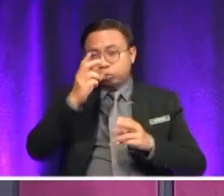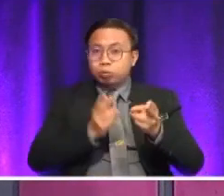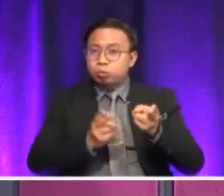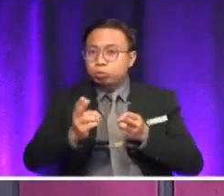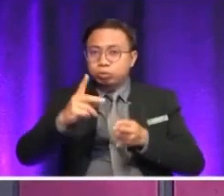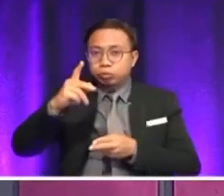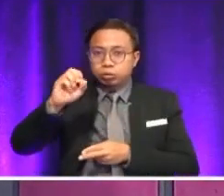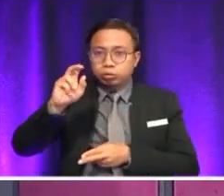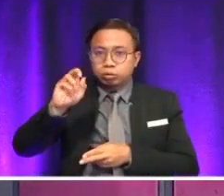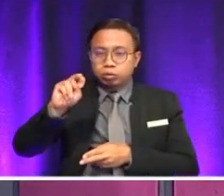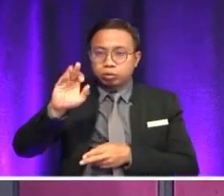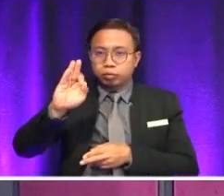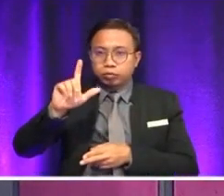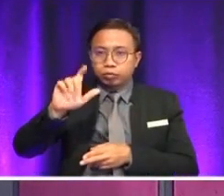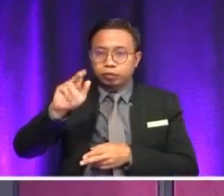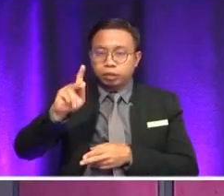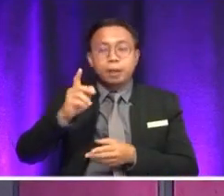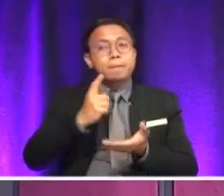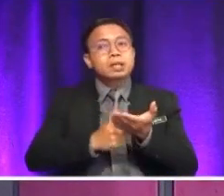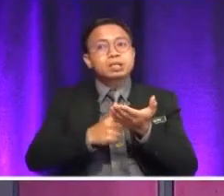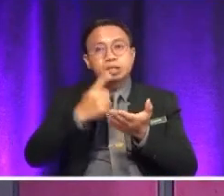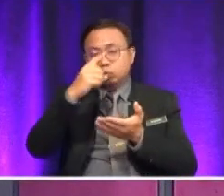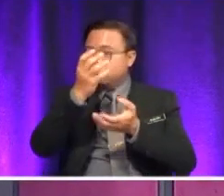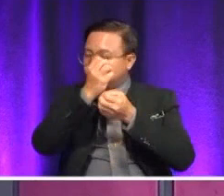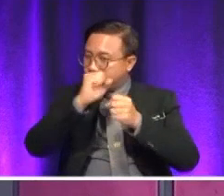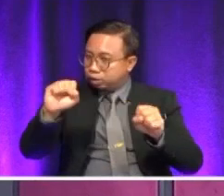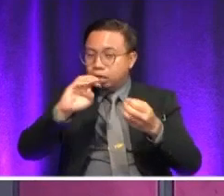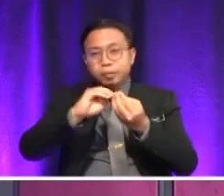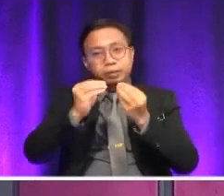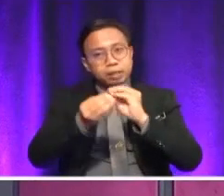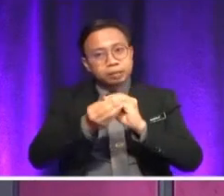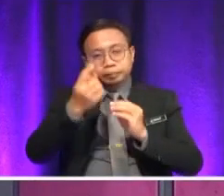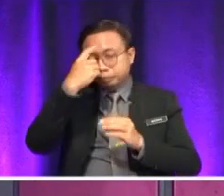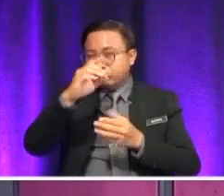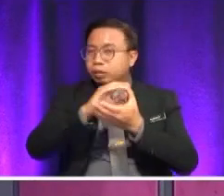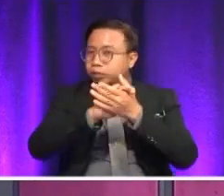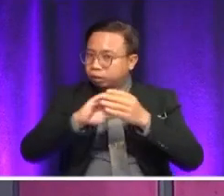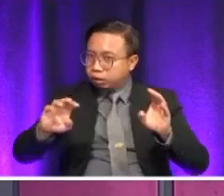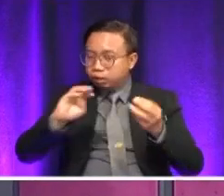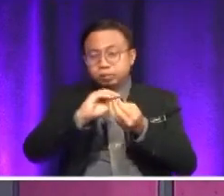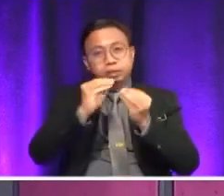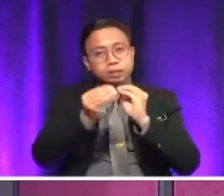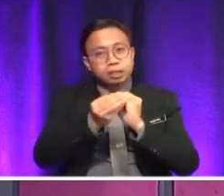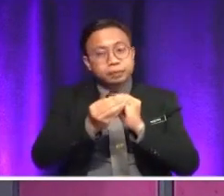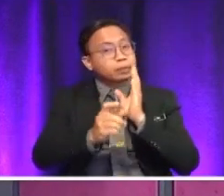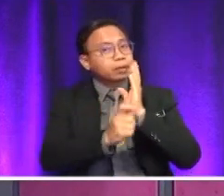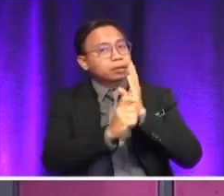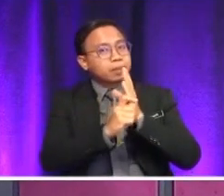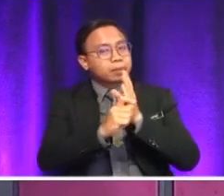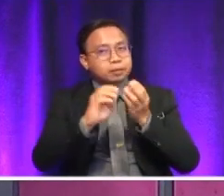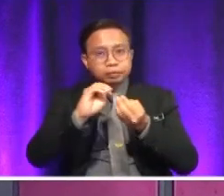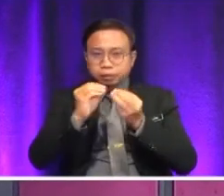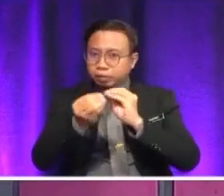adalah berbincang untuk menyelesaikan masalah. Kita bincang untuk selesaikan masalah, bukan bincang untuk tambah masalah.